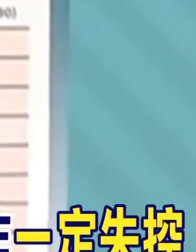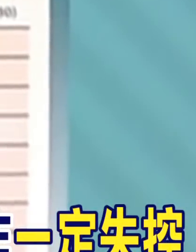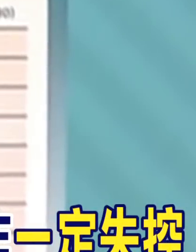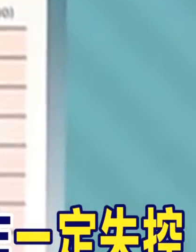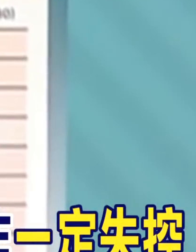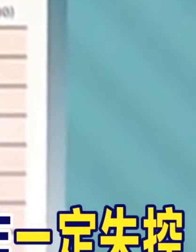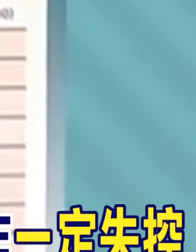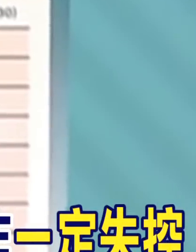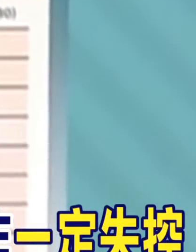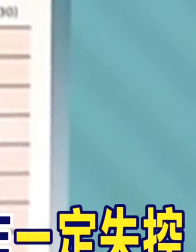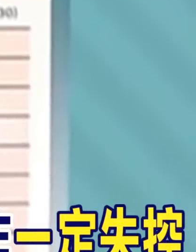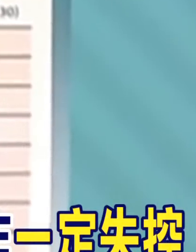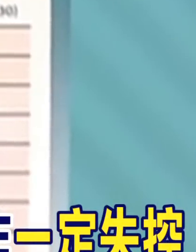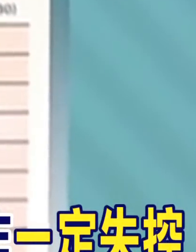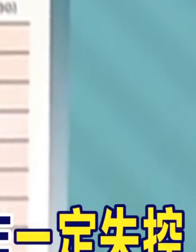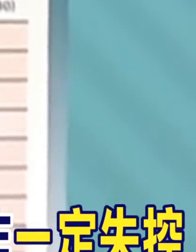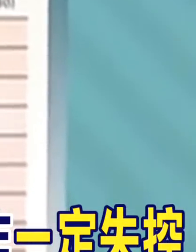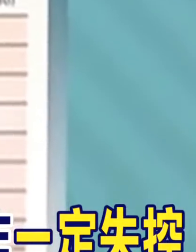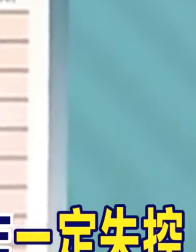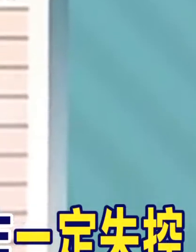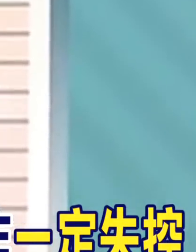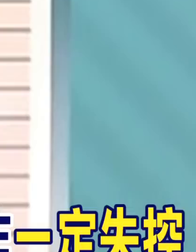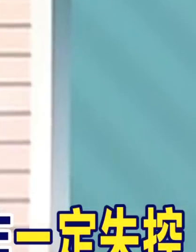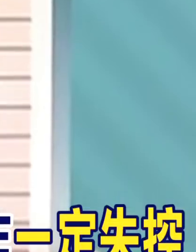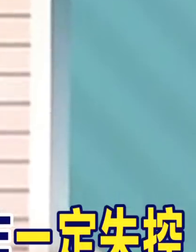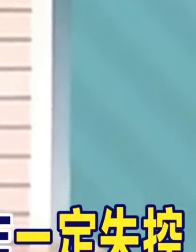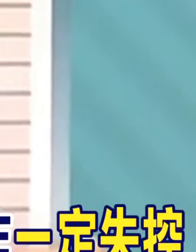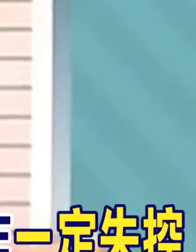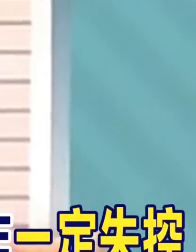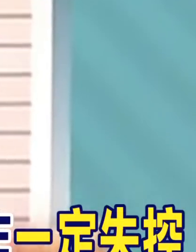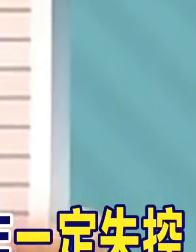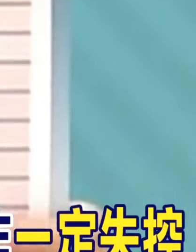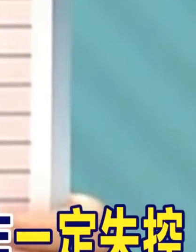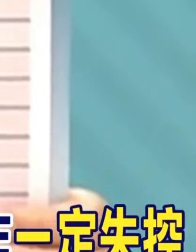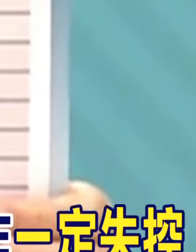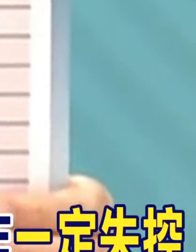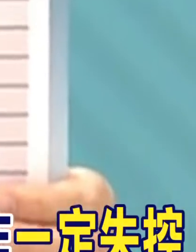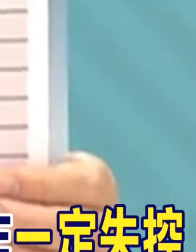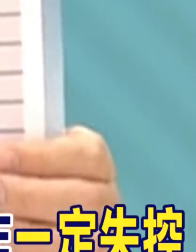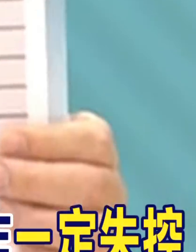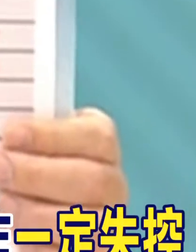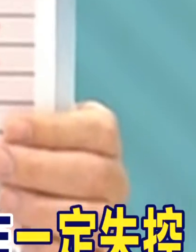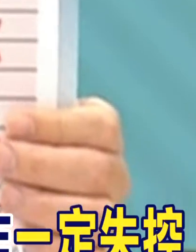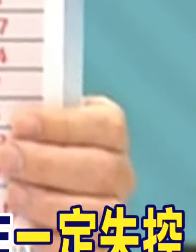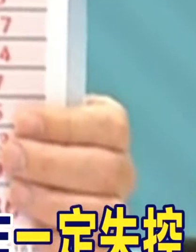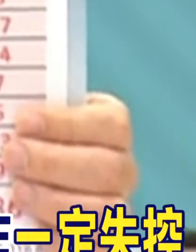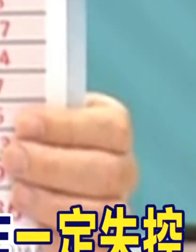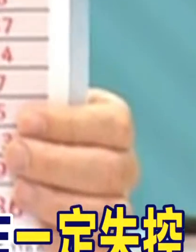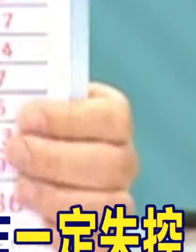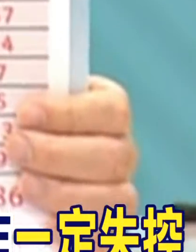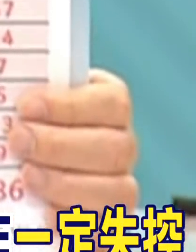照他的发病日哦，那倒退回去。当然，这个如果你不要斤斤计较是、